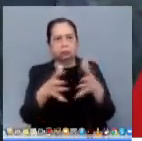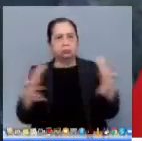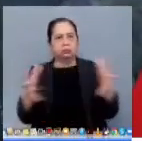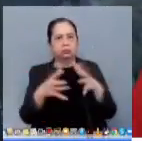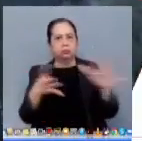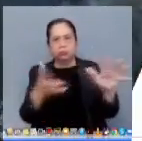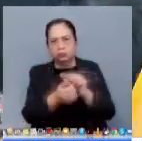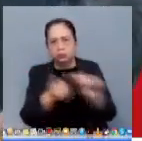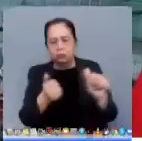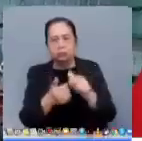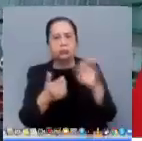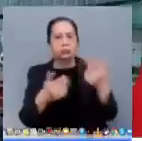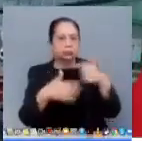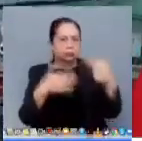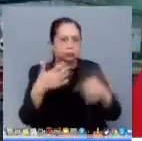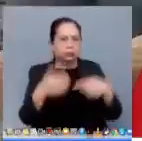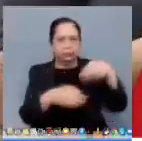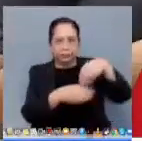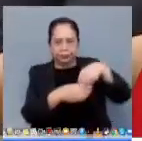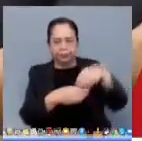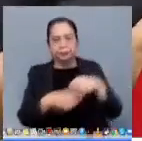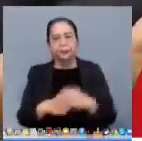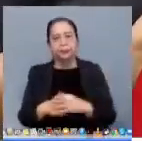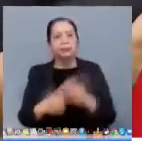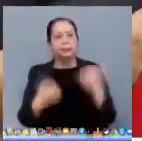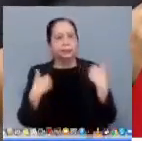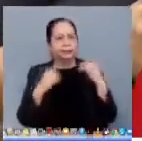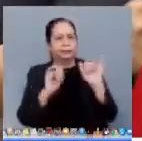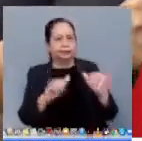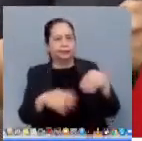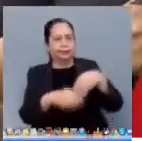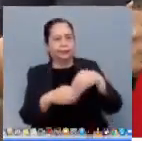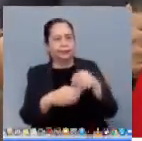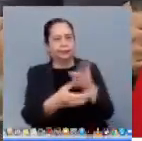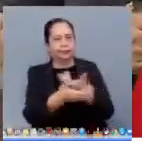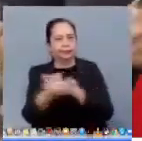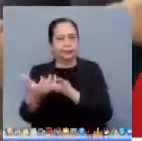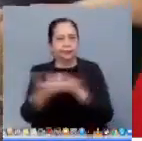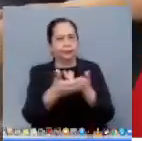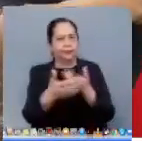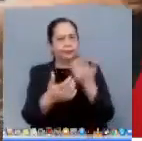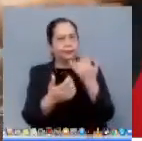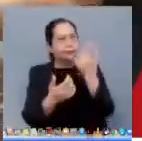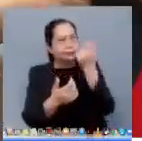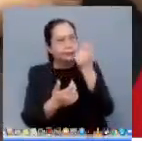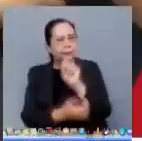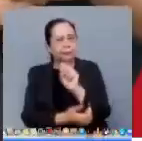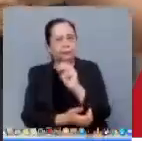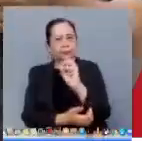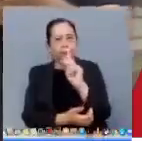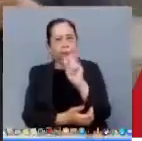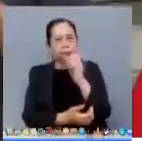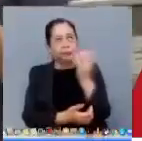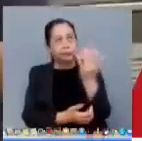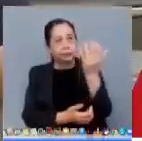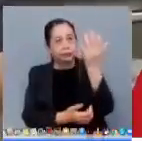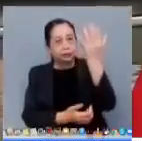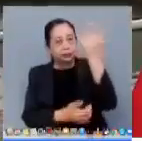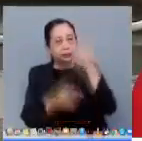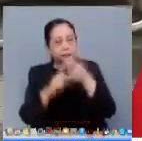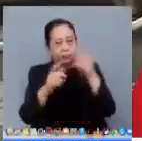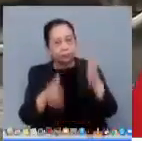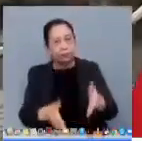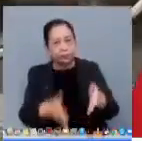nito. Susan, meron pang mga bumbero dito sa loob. May usok pa tayong nakikita na nagmumula doon sa gusali at